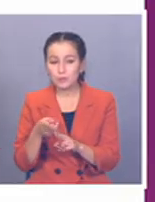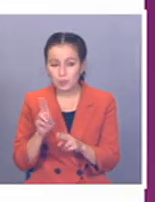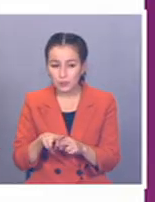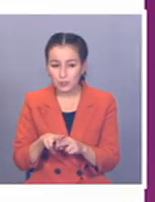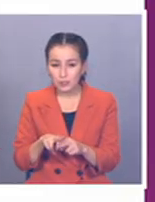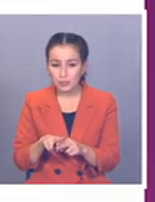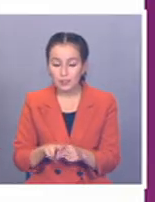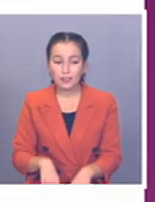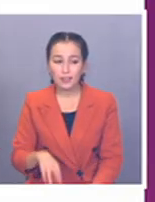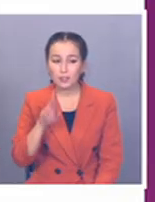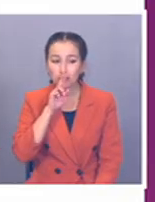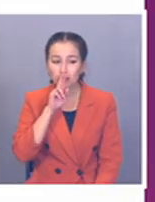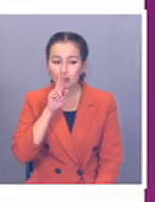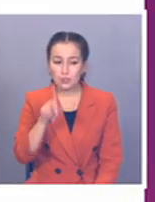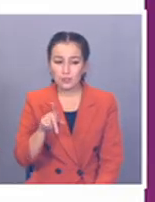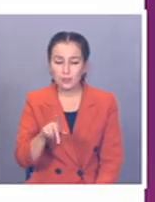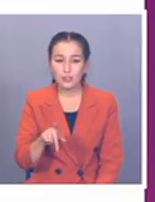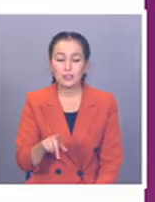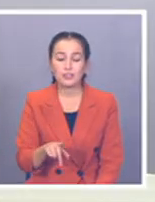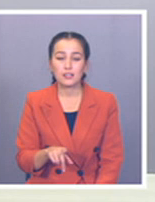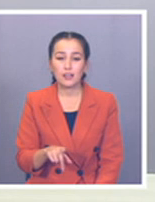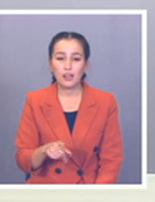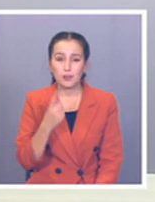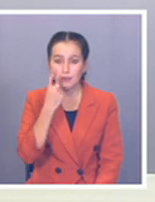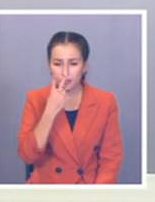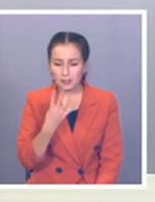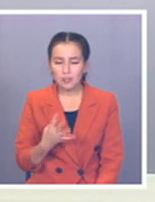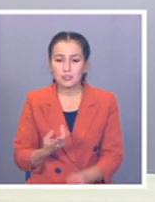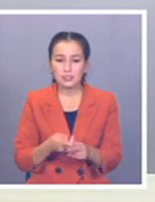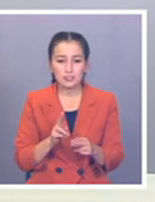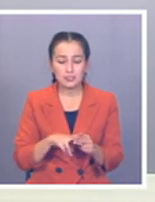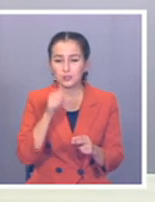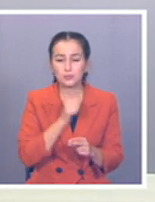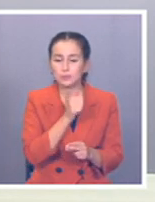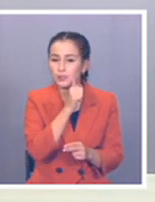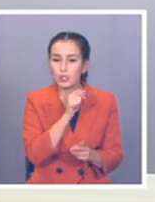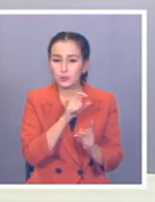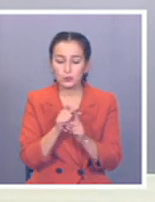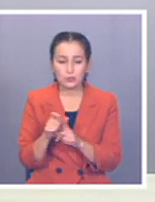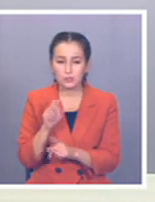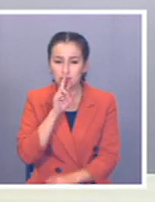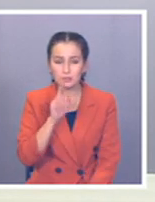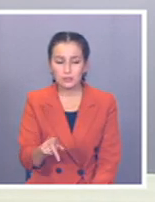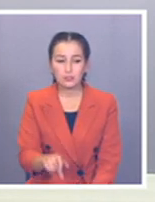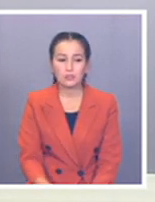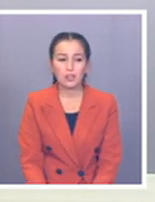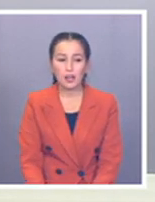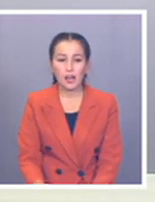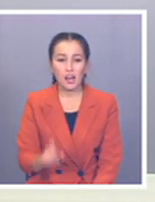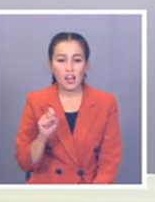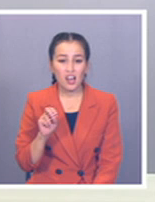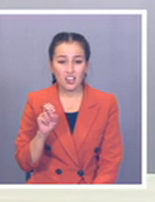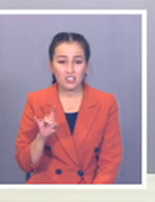дұрыс емес. Яғни, бірізділікпен жасалған құпия сөз болуы мүмкін емес. Екінші, хакер